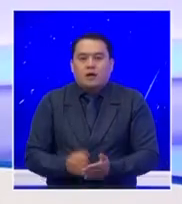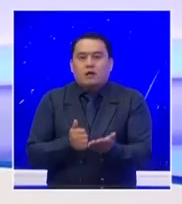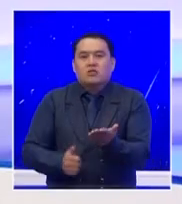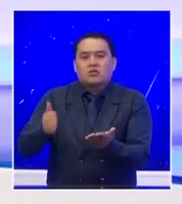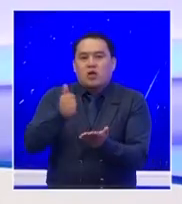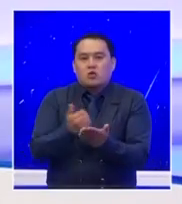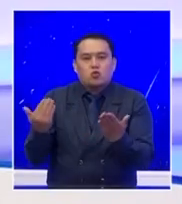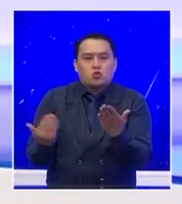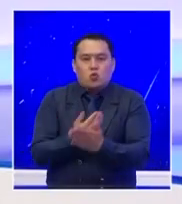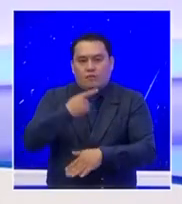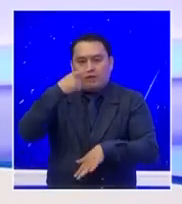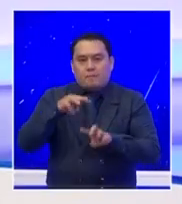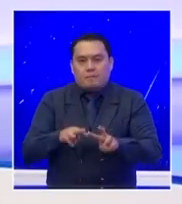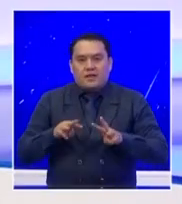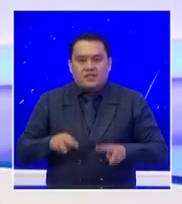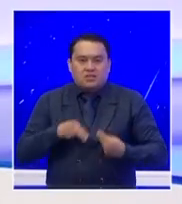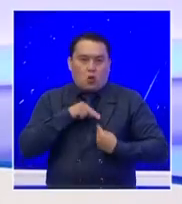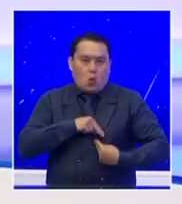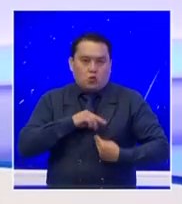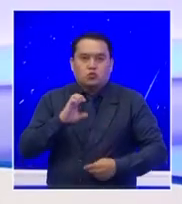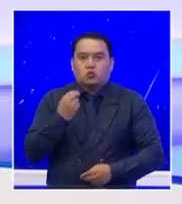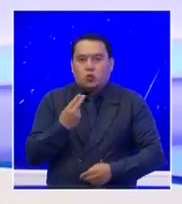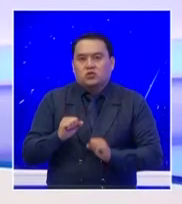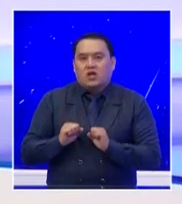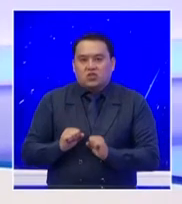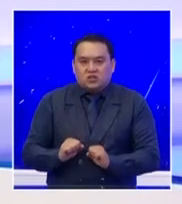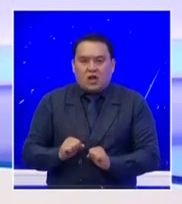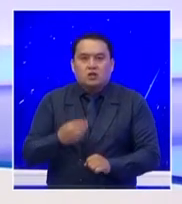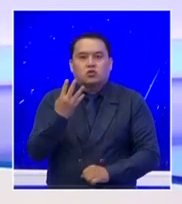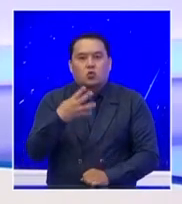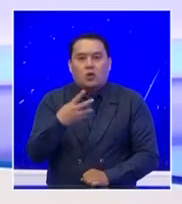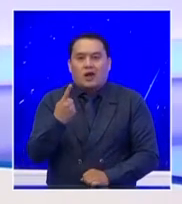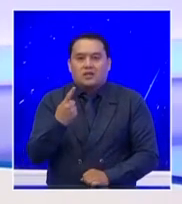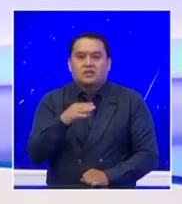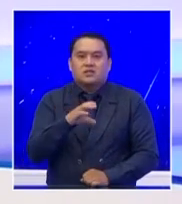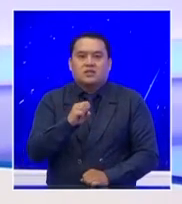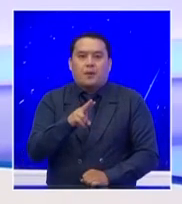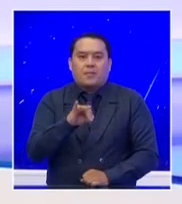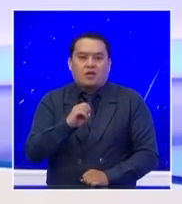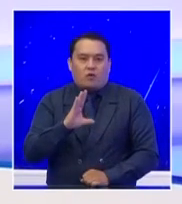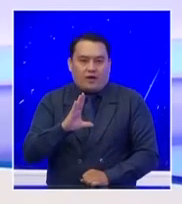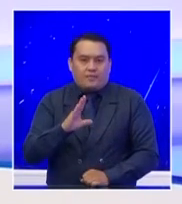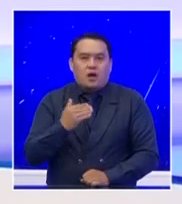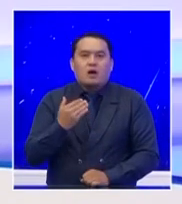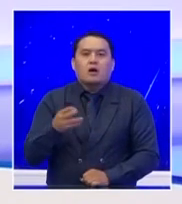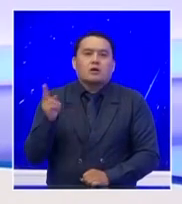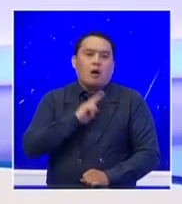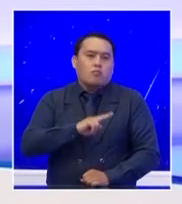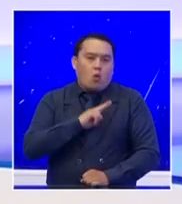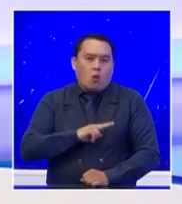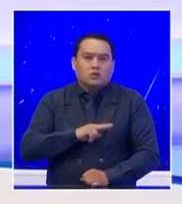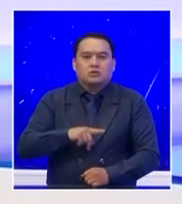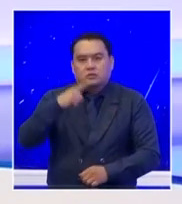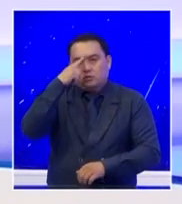Назначен новый вице-министр в Министерстве труда и социальной защиты. Им стал 41-летний Серик Шапкенов. Ранее он работал на